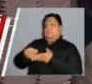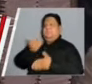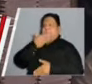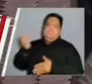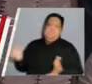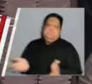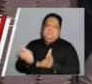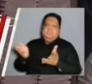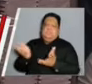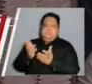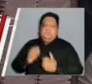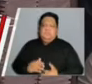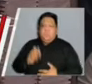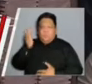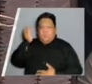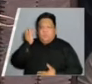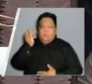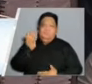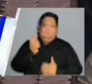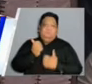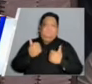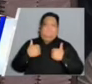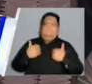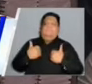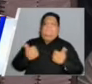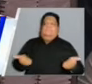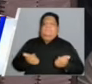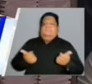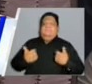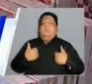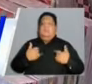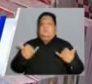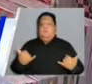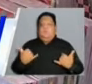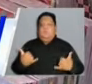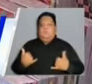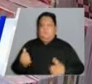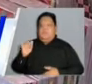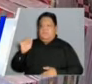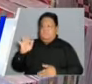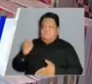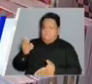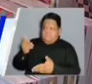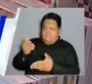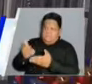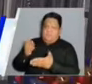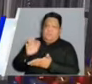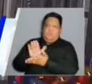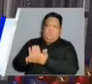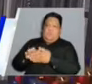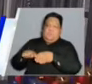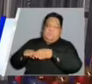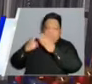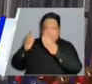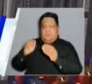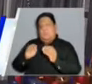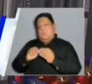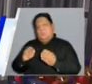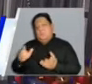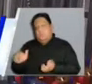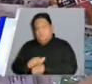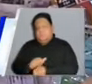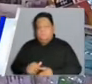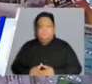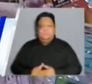ibig sabihin may mga stock pa silang mabibili tsaka hindi pa masyadong pasukan. Paalala ng DTI, i-check ang label ng school supplies na dapat ay